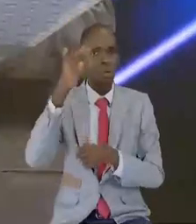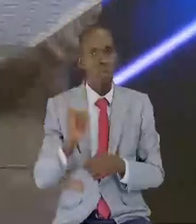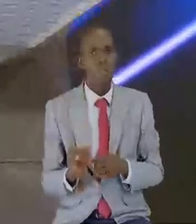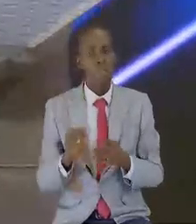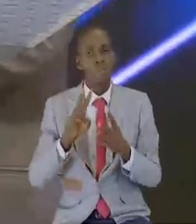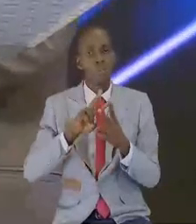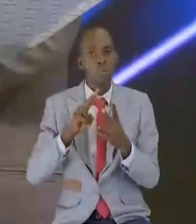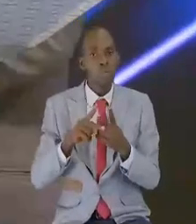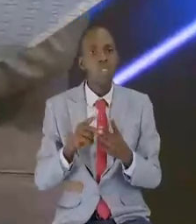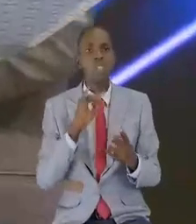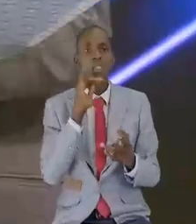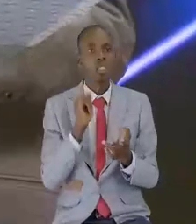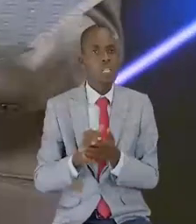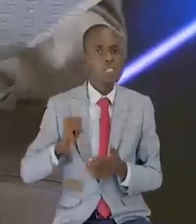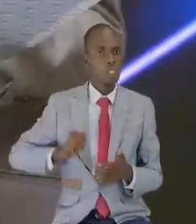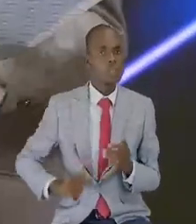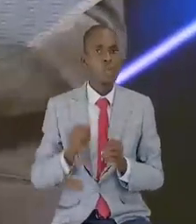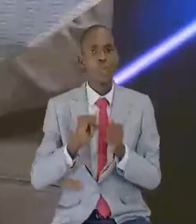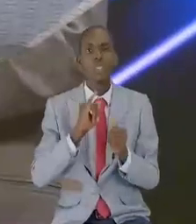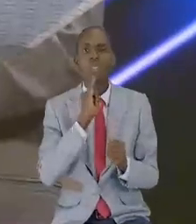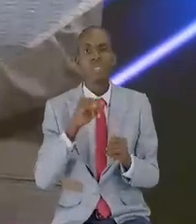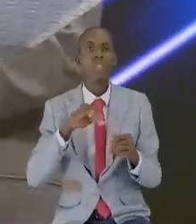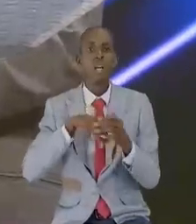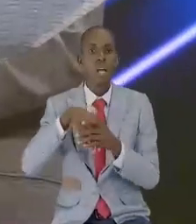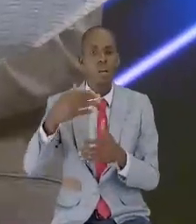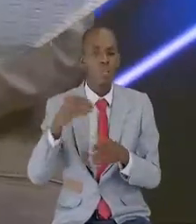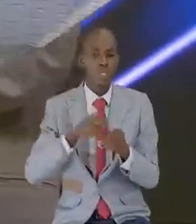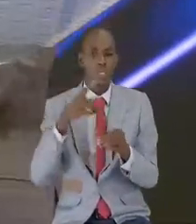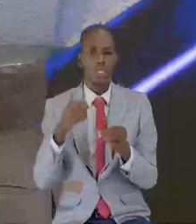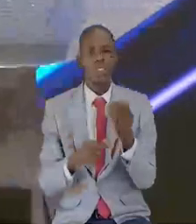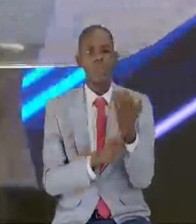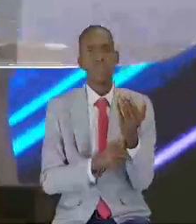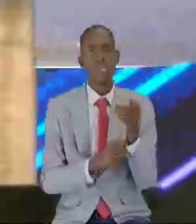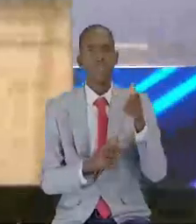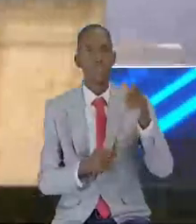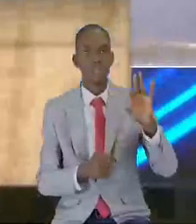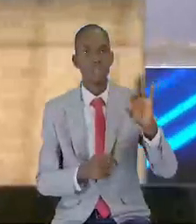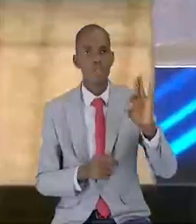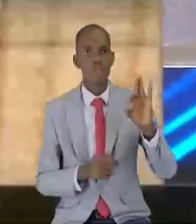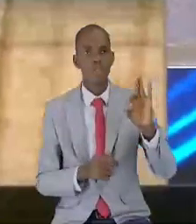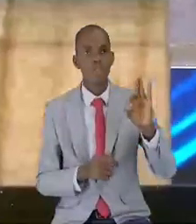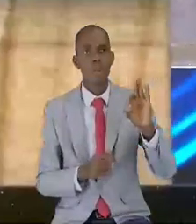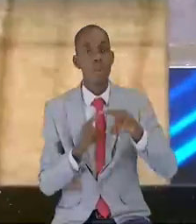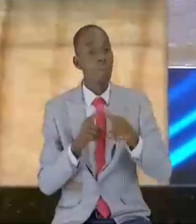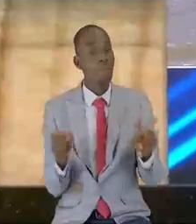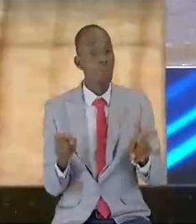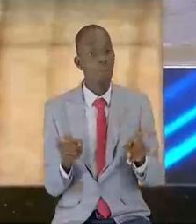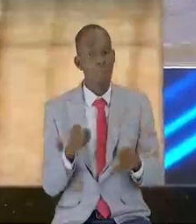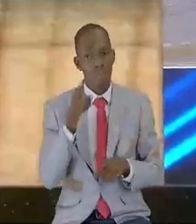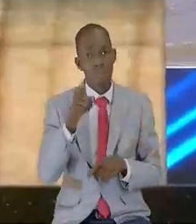circoncision, ce n'est pas celle qui est visible dans la chair. Verset 29. Mais le